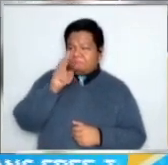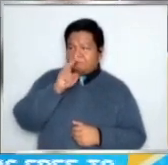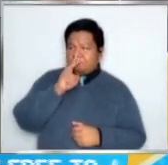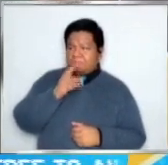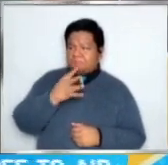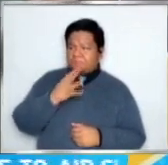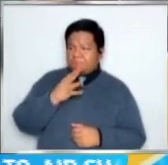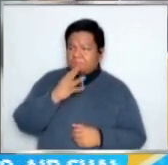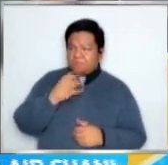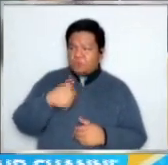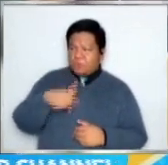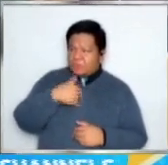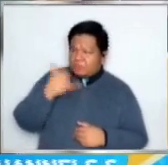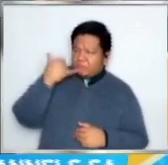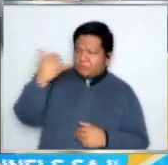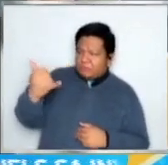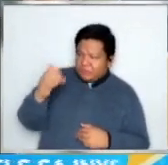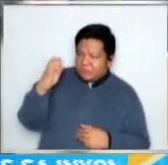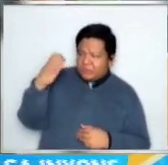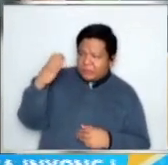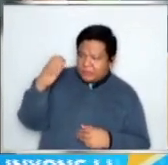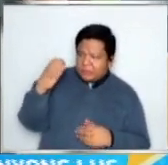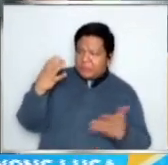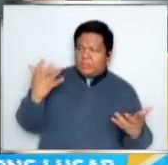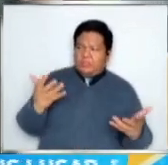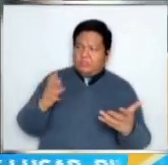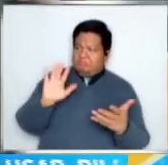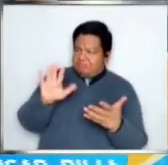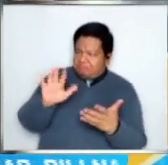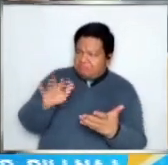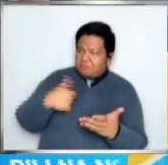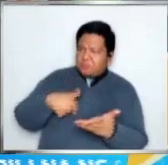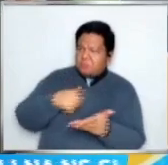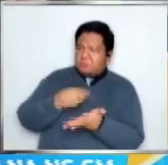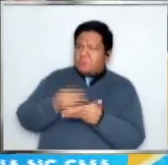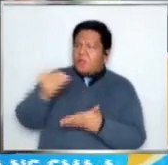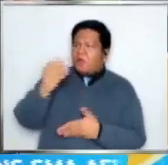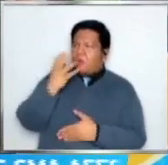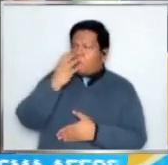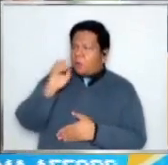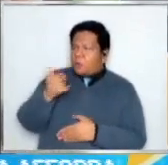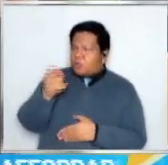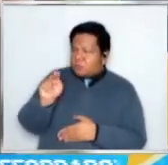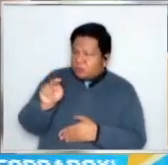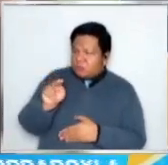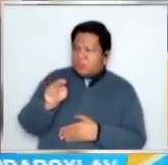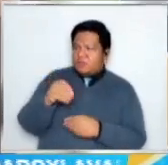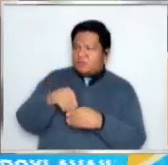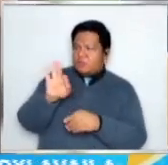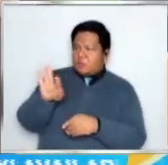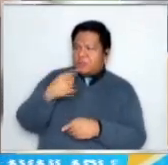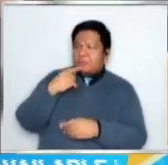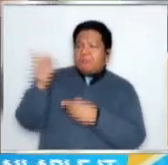page. Unya, pagkuhan, ma'am, kay niingon man nga i-deliver daw diriha sa Lapu-Lapu